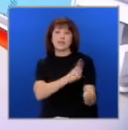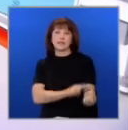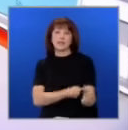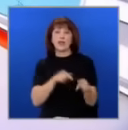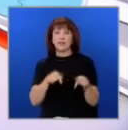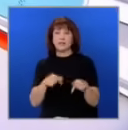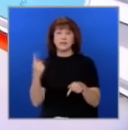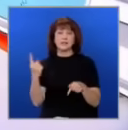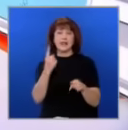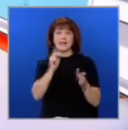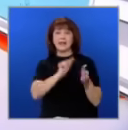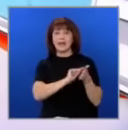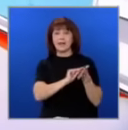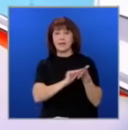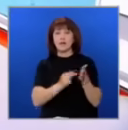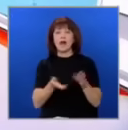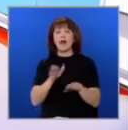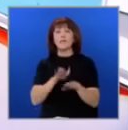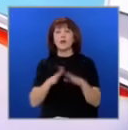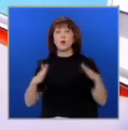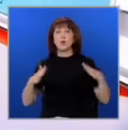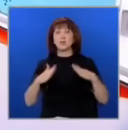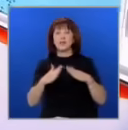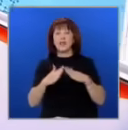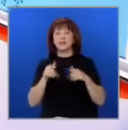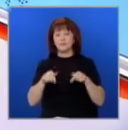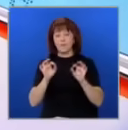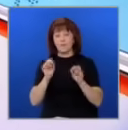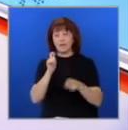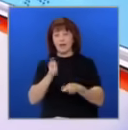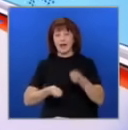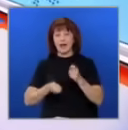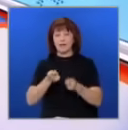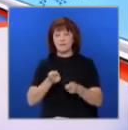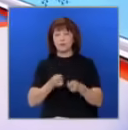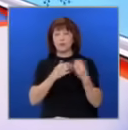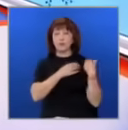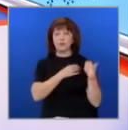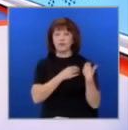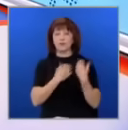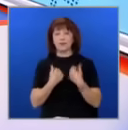надпис върху сграда в ремонт. Отговорността е наша. Започваме.